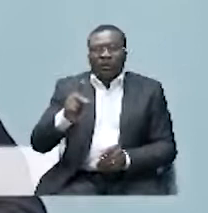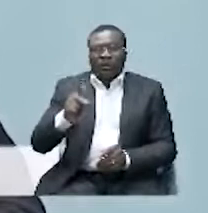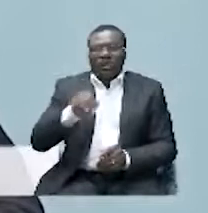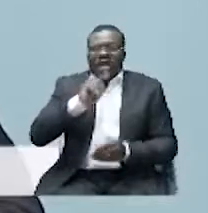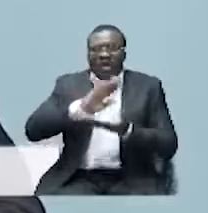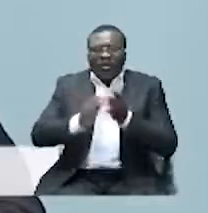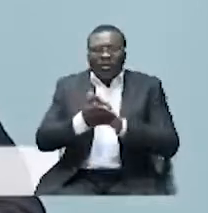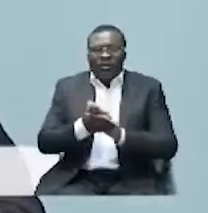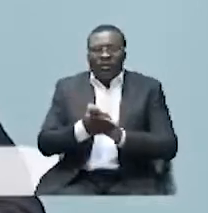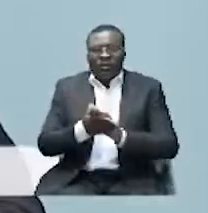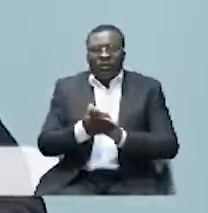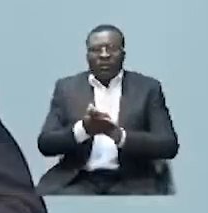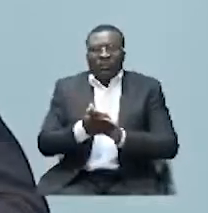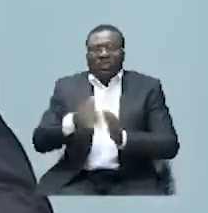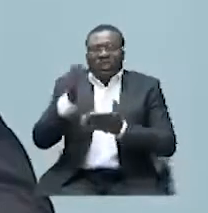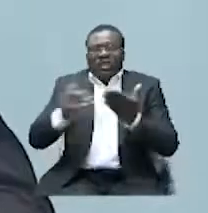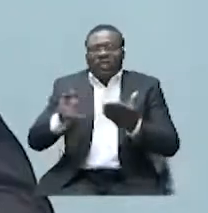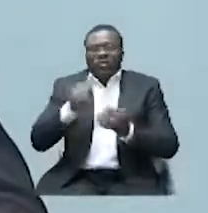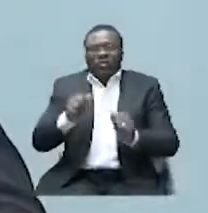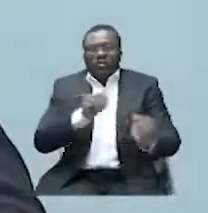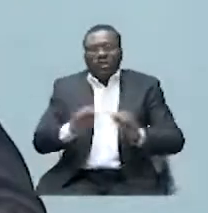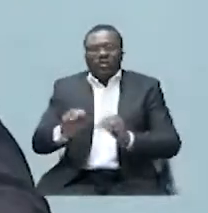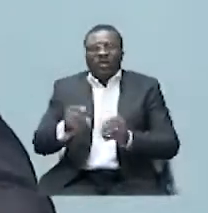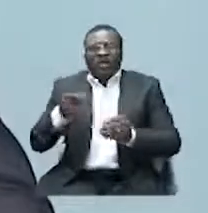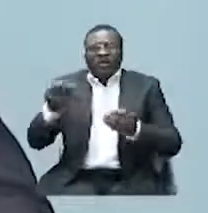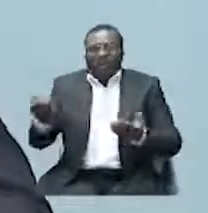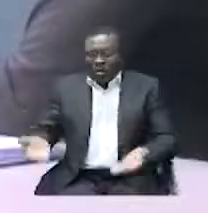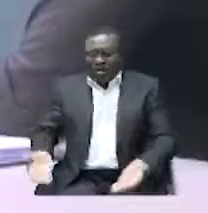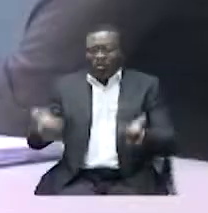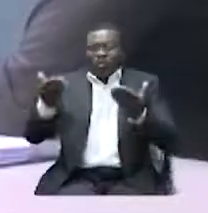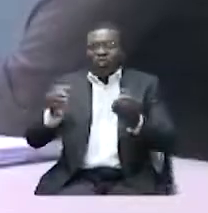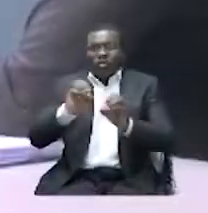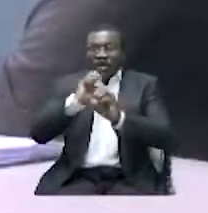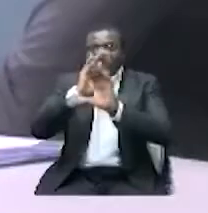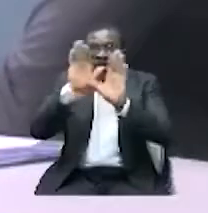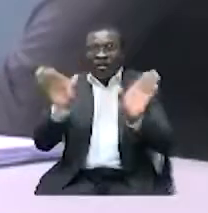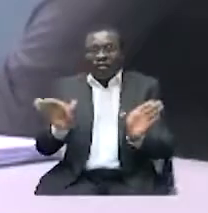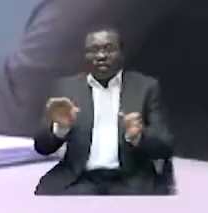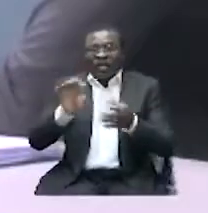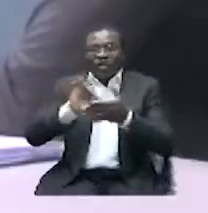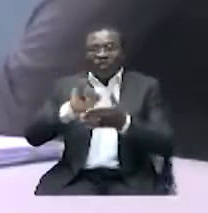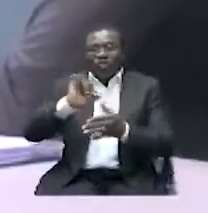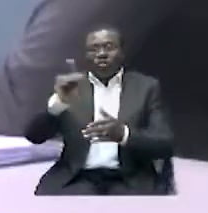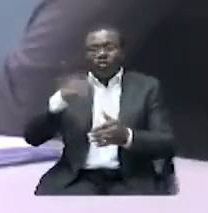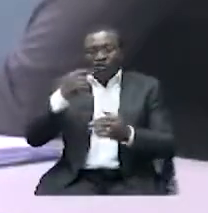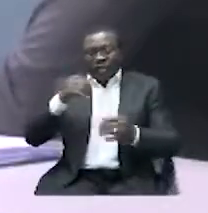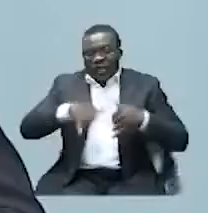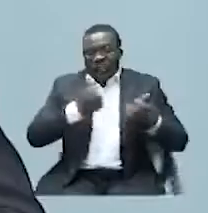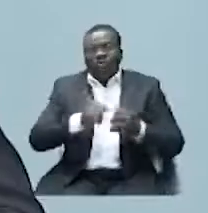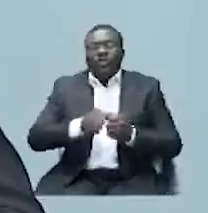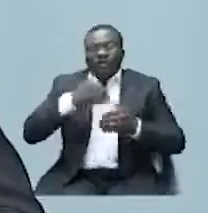est devenu quelque chose qui ne fait que la promotion, le rayonnement de celui qui jouit de ce